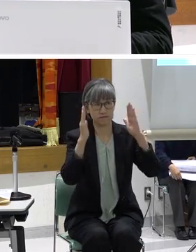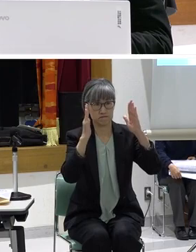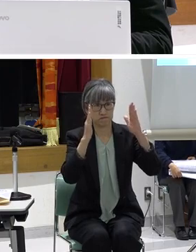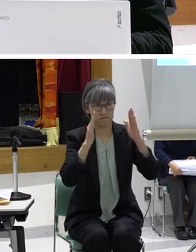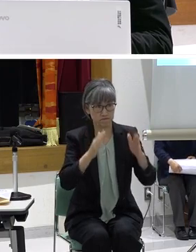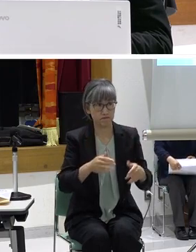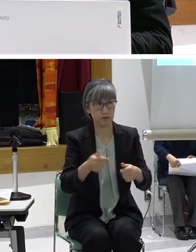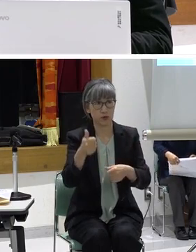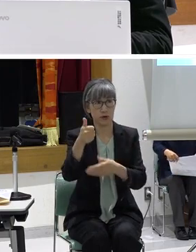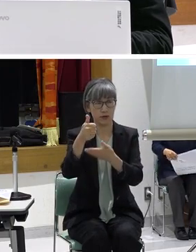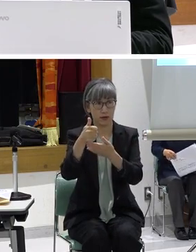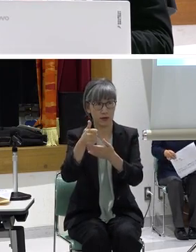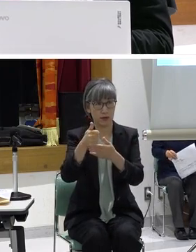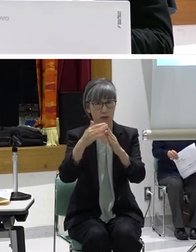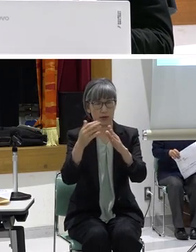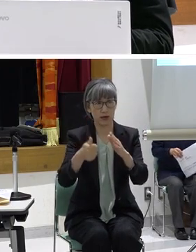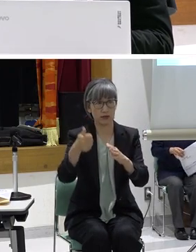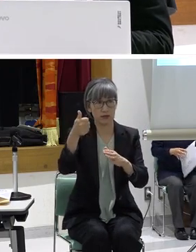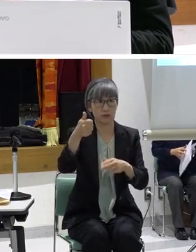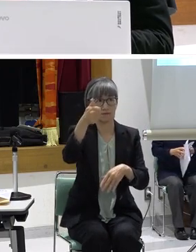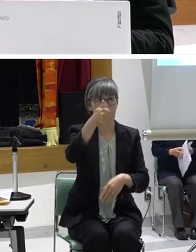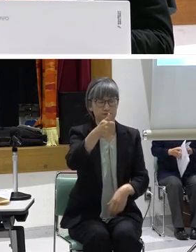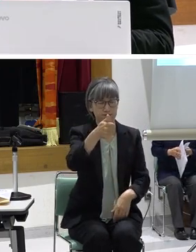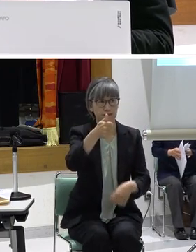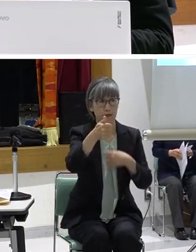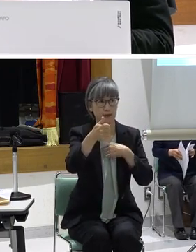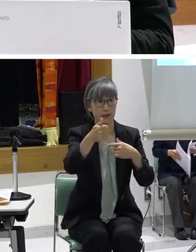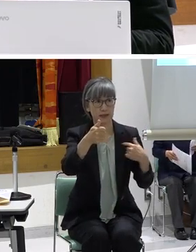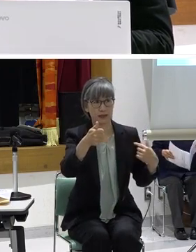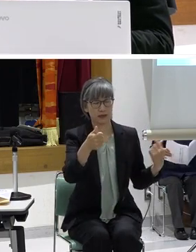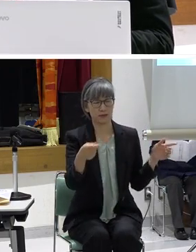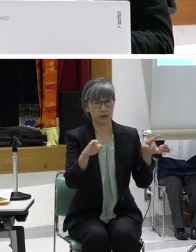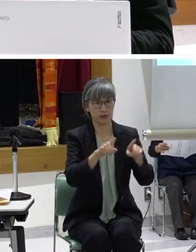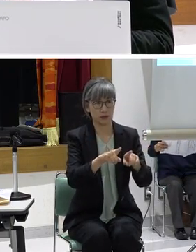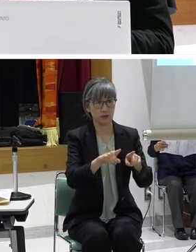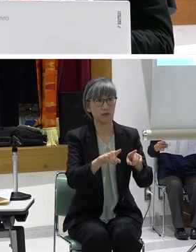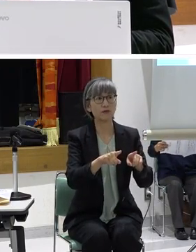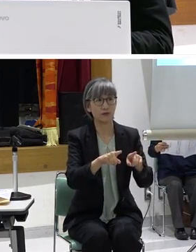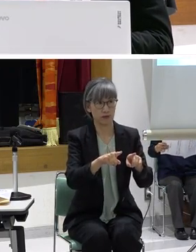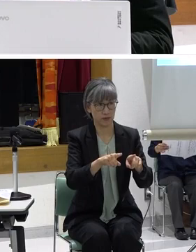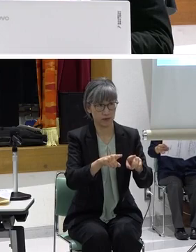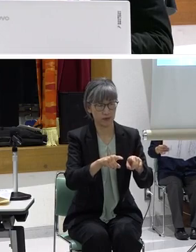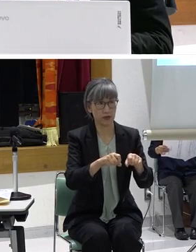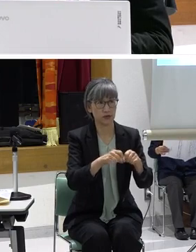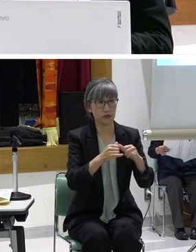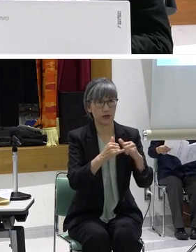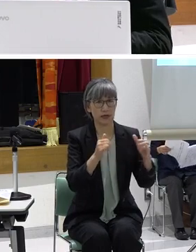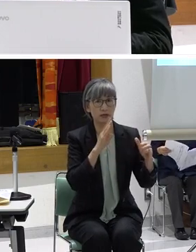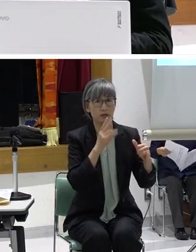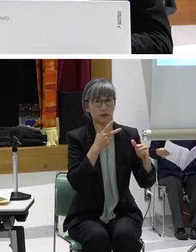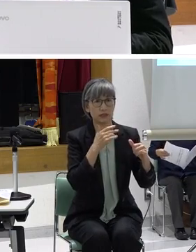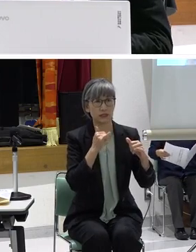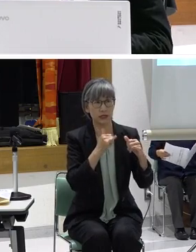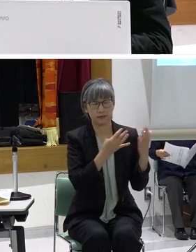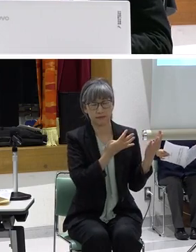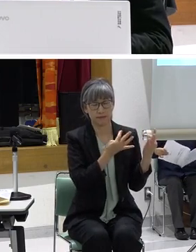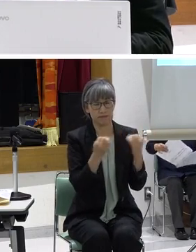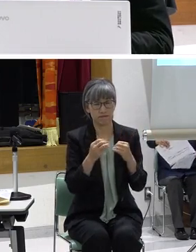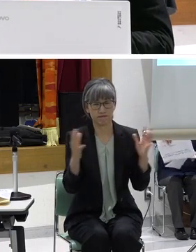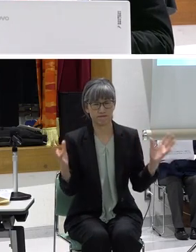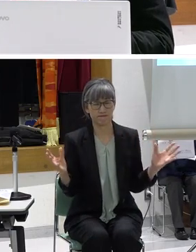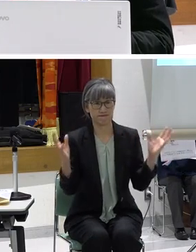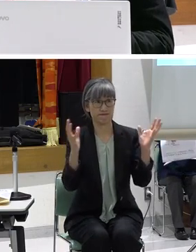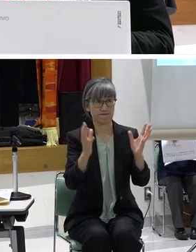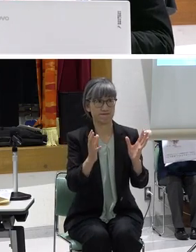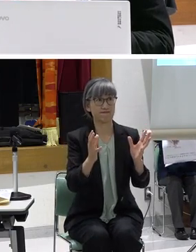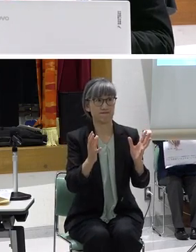が、その方を会長に、まあ、私なんかも参加をして、結構障害当事者が多数参加をした。